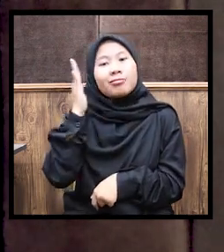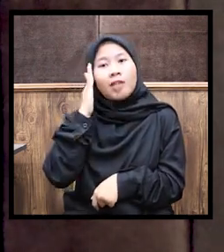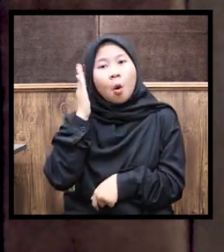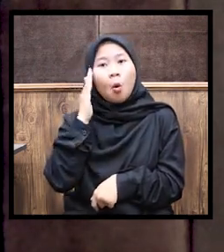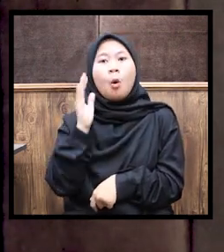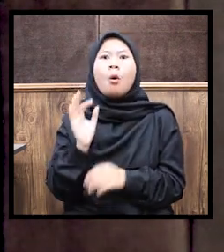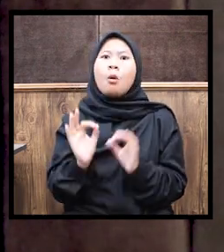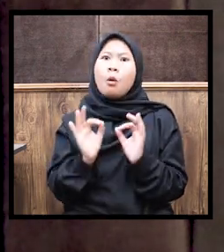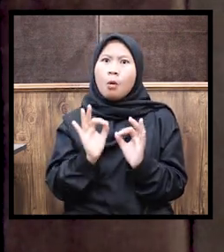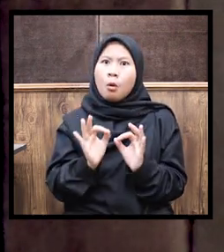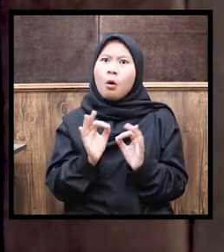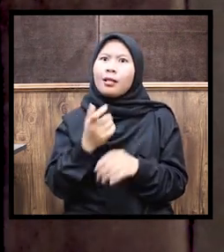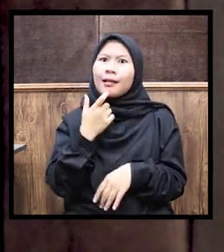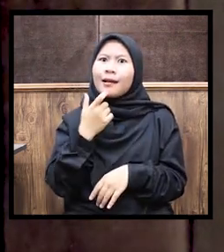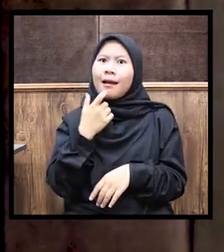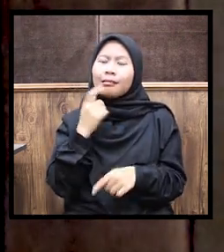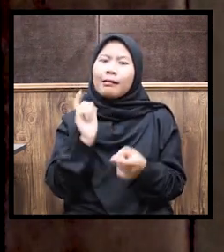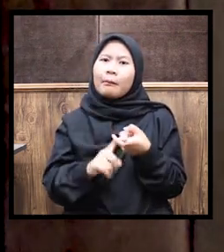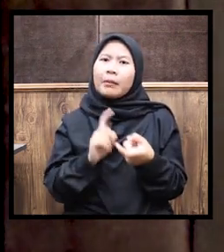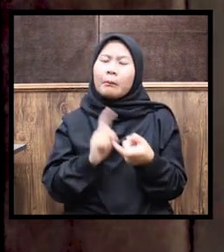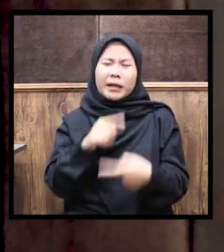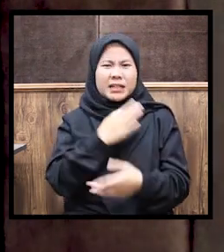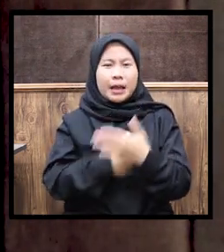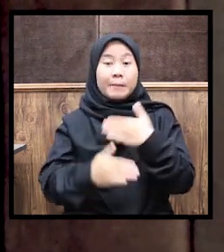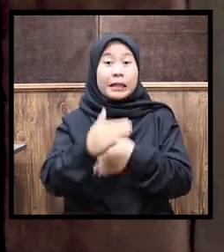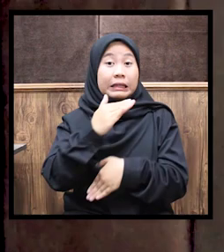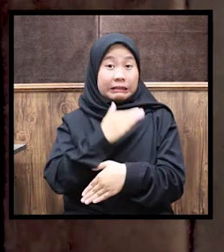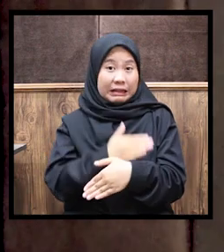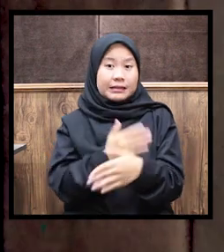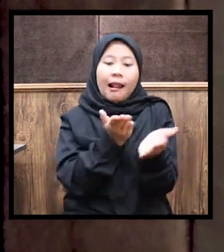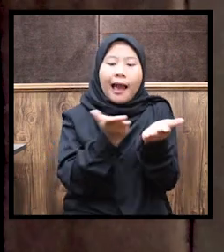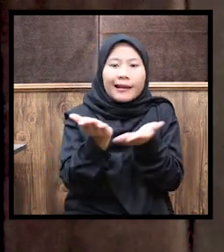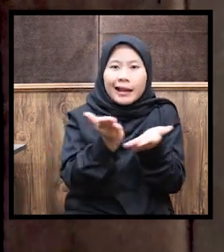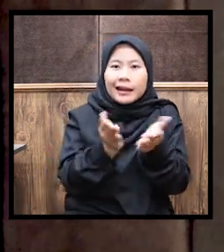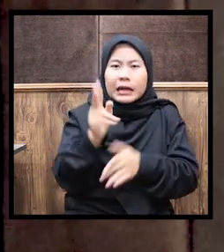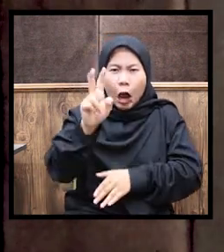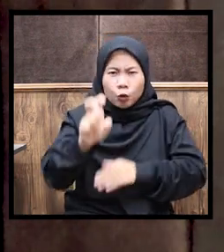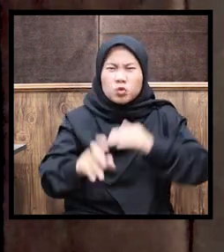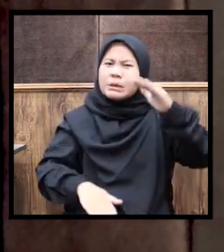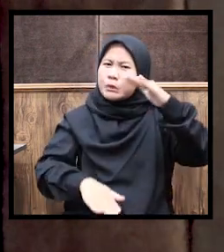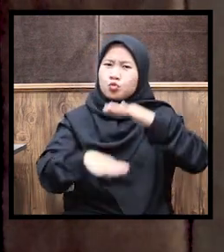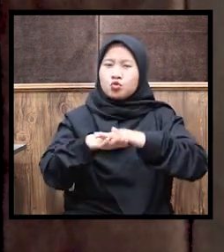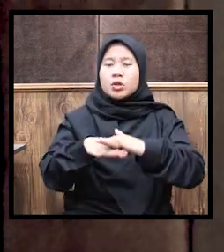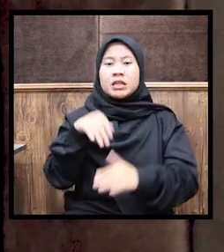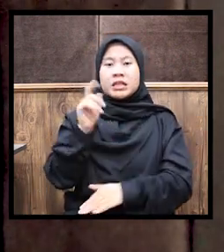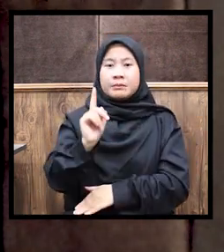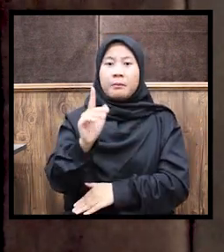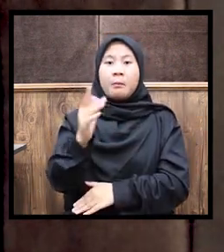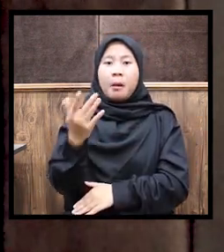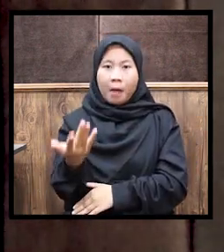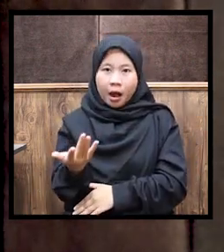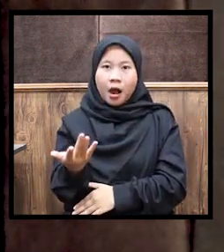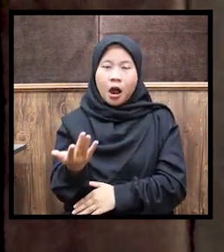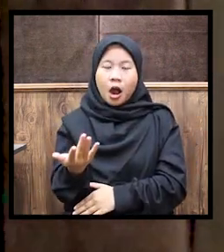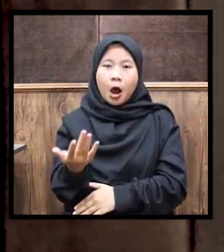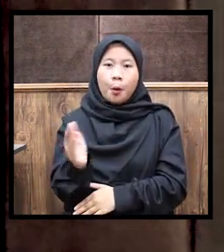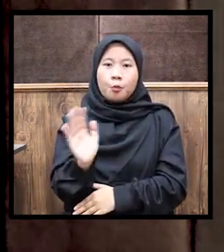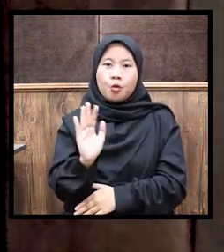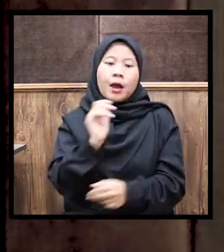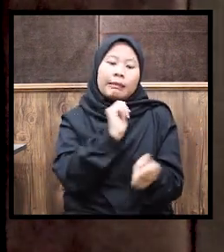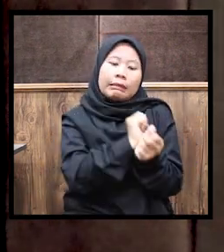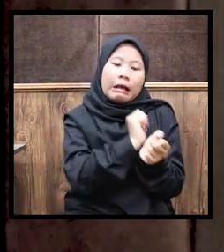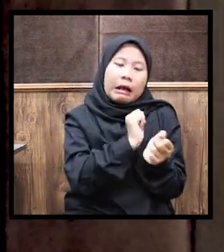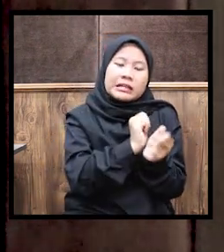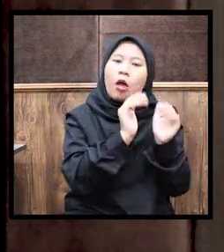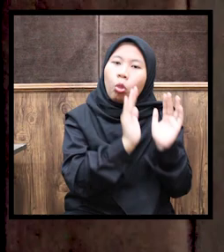tuh e juga harus dipenuhi kebutuhannya karena kaitan dengan tidak hanya kaitan dengan K tentu